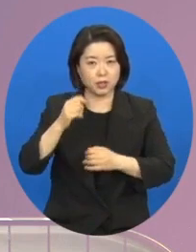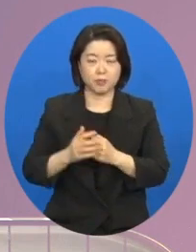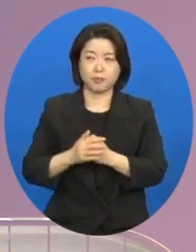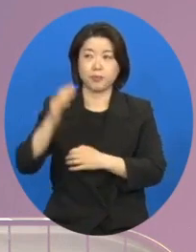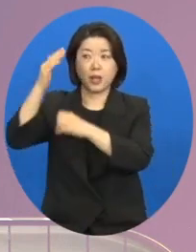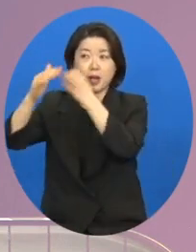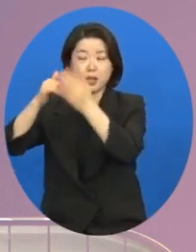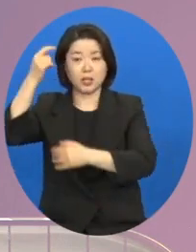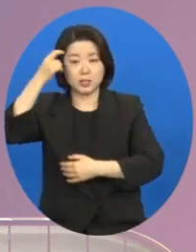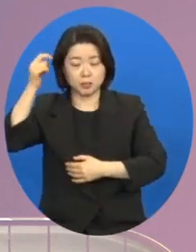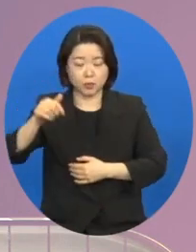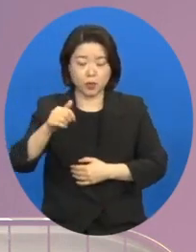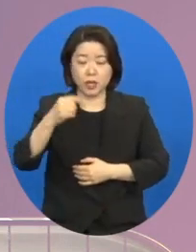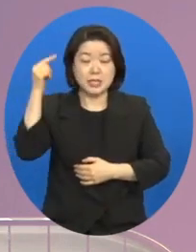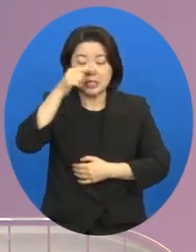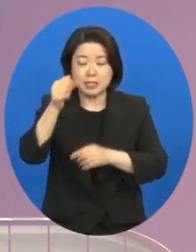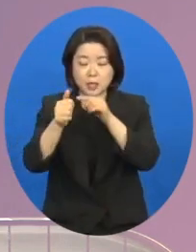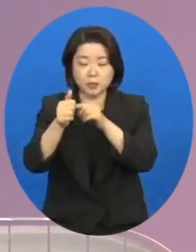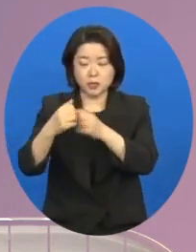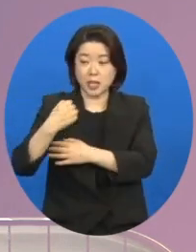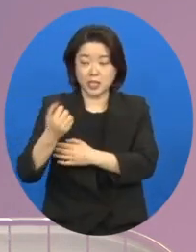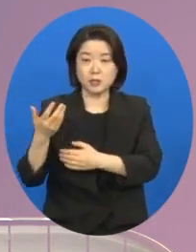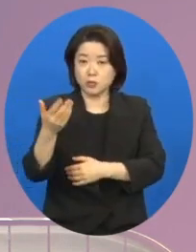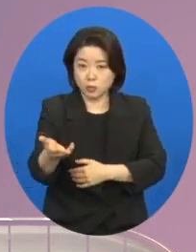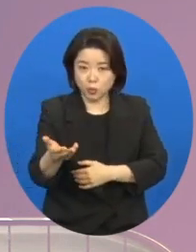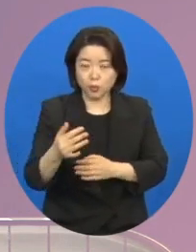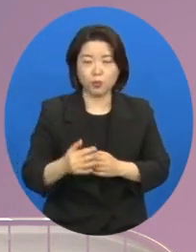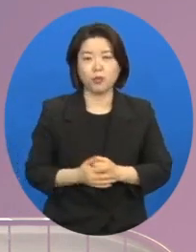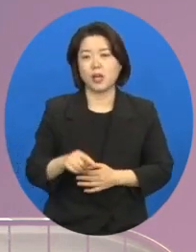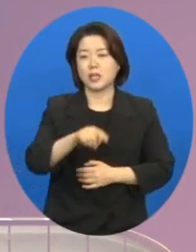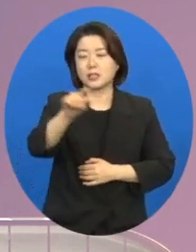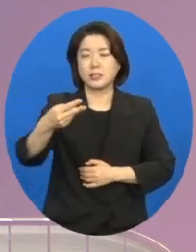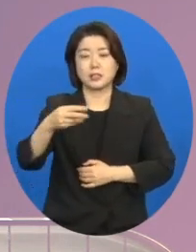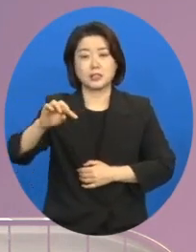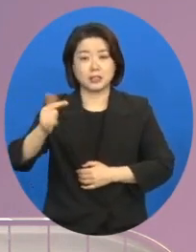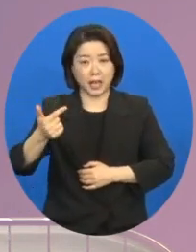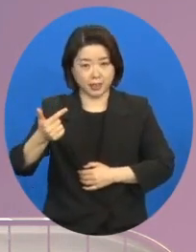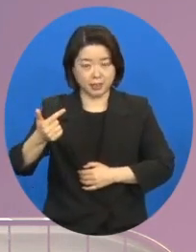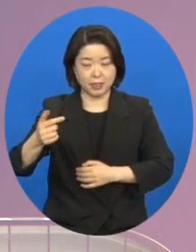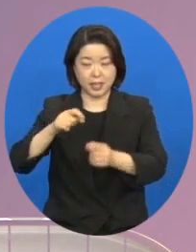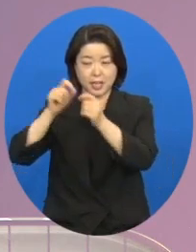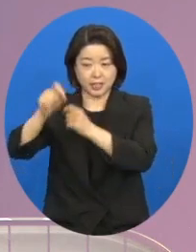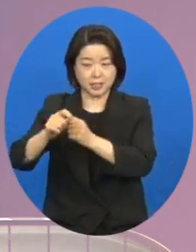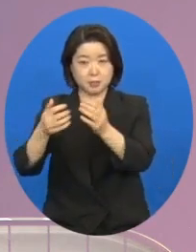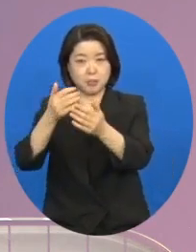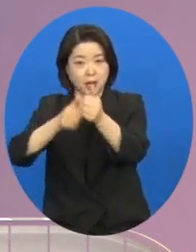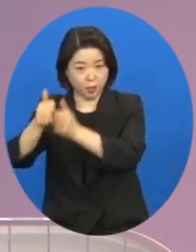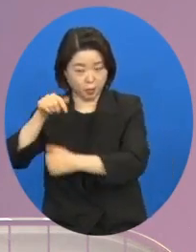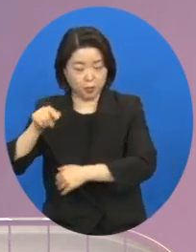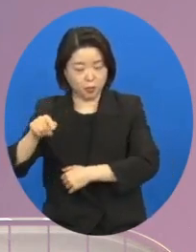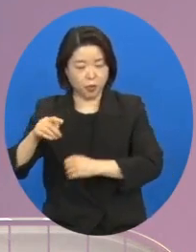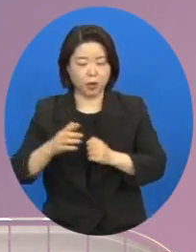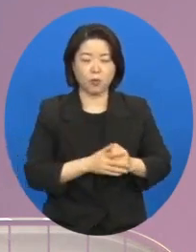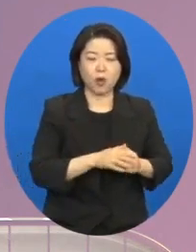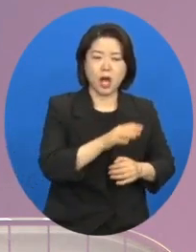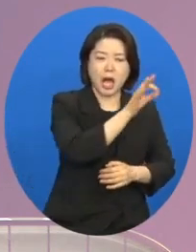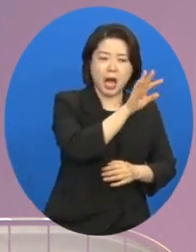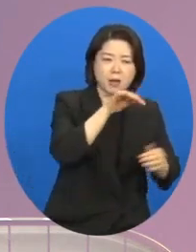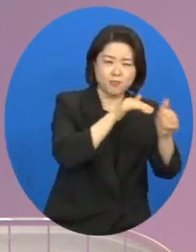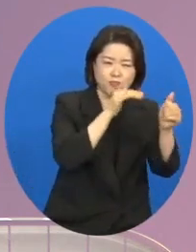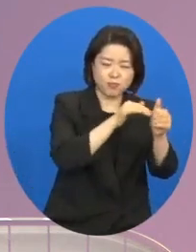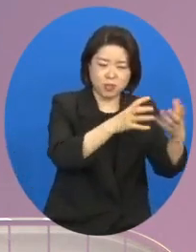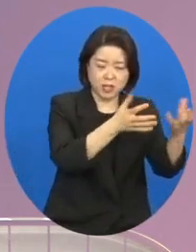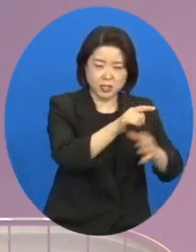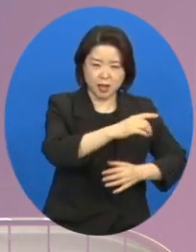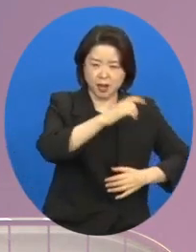단지파인데요, 단지파에게 주어진 땅은 블레셋과 아모리 족속의 아주 강력한 족속에 살고 있는 그런